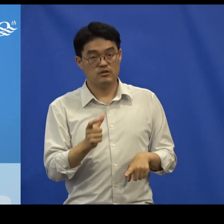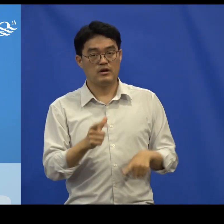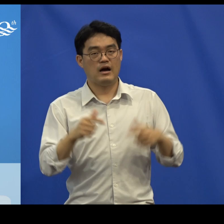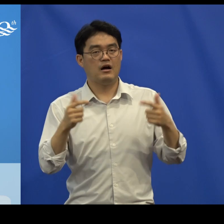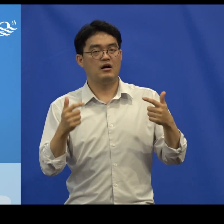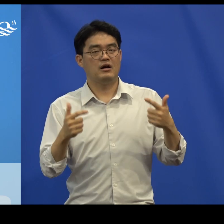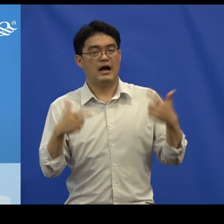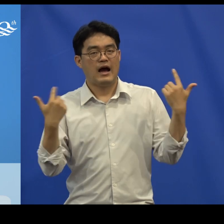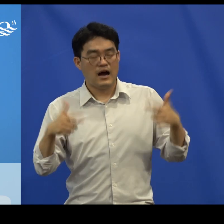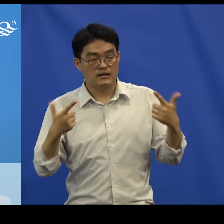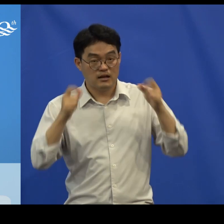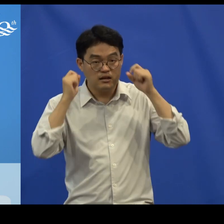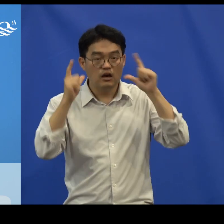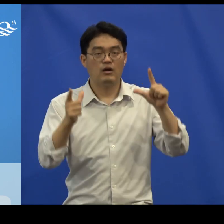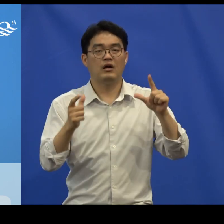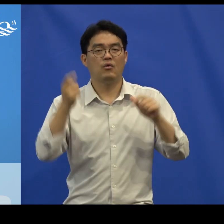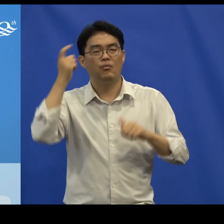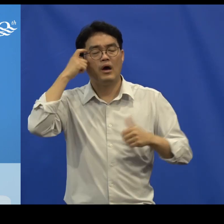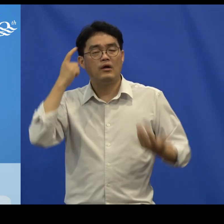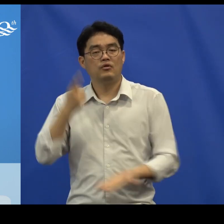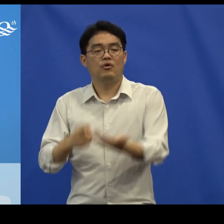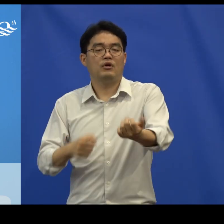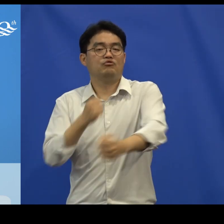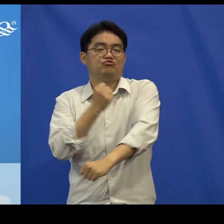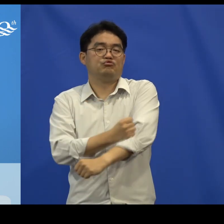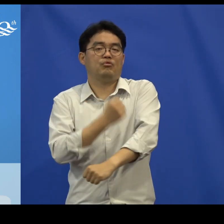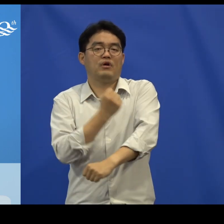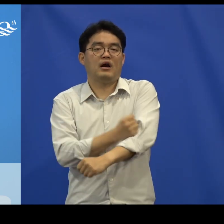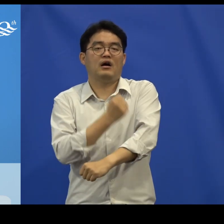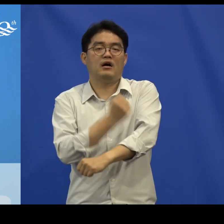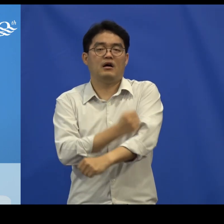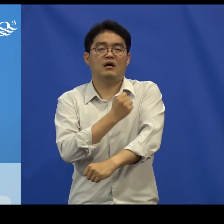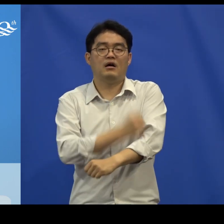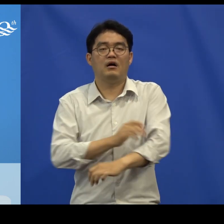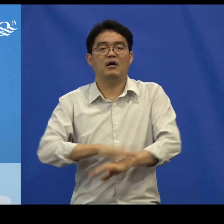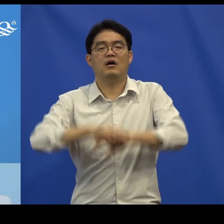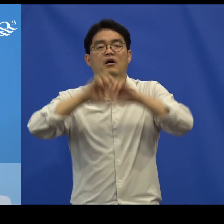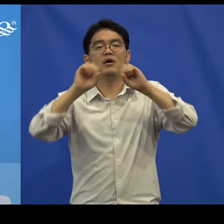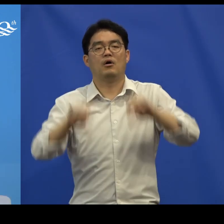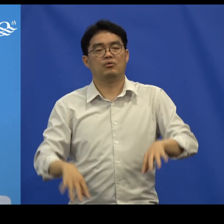알미라. 자, 이게 부활장에 하신 마지막 구절이에요.